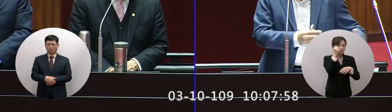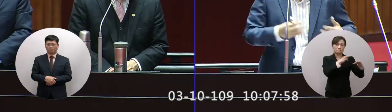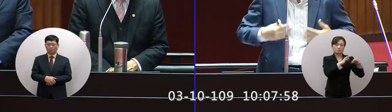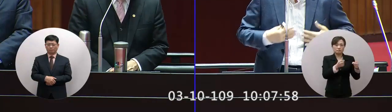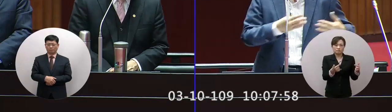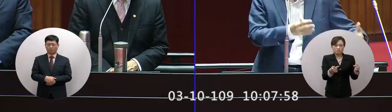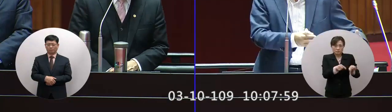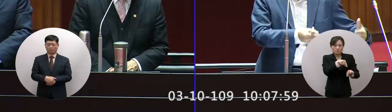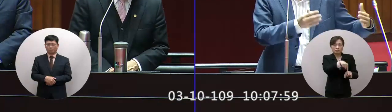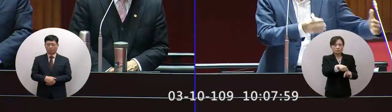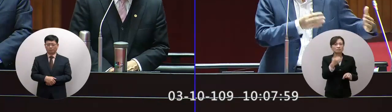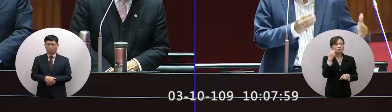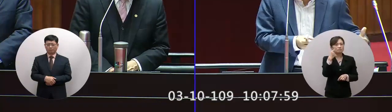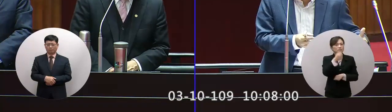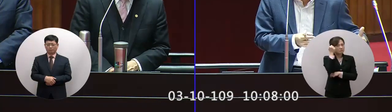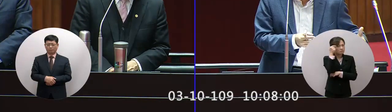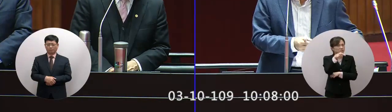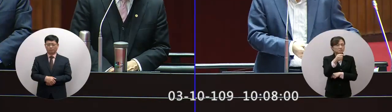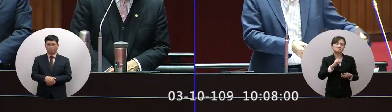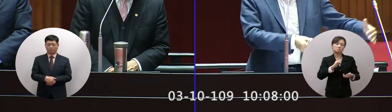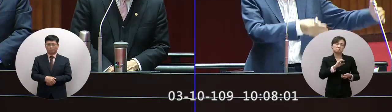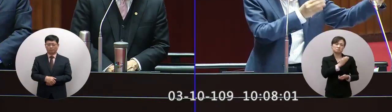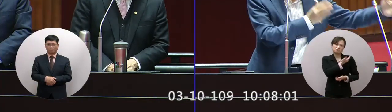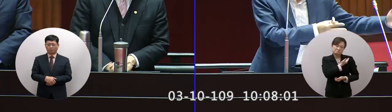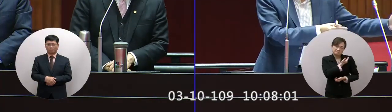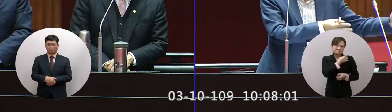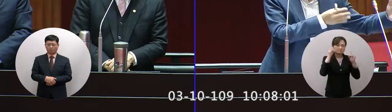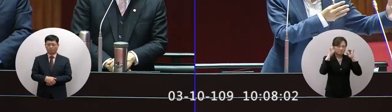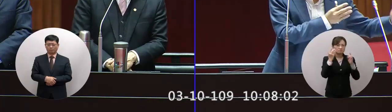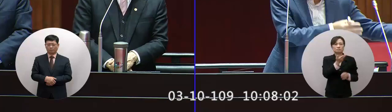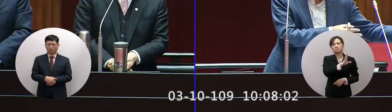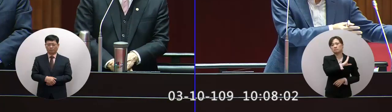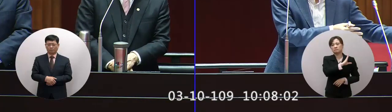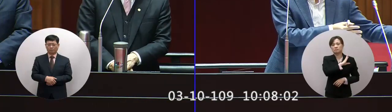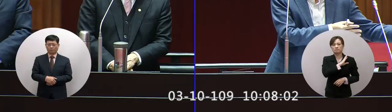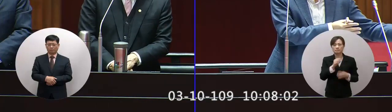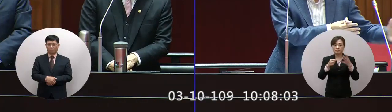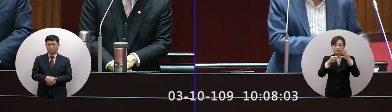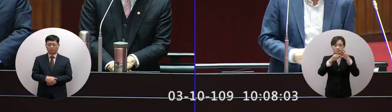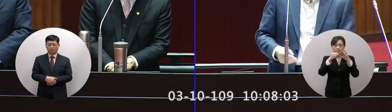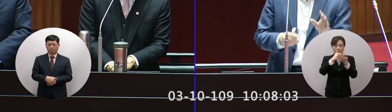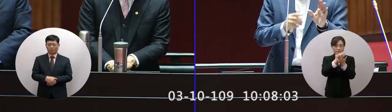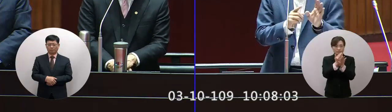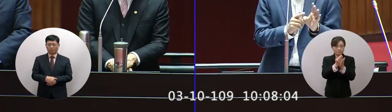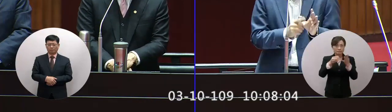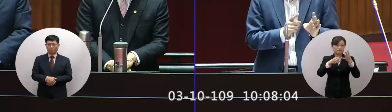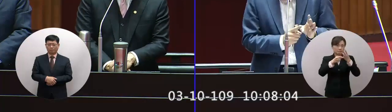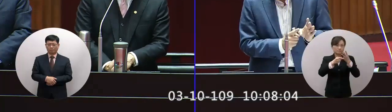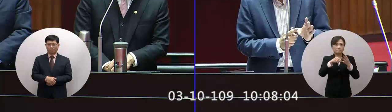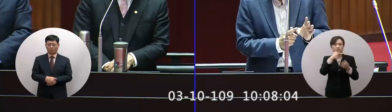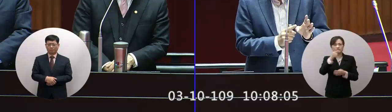住在那边，你就自己要忍受稍微吵一点。那第四类是最吵的，目前就是